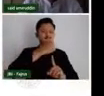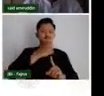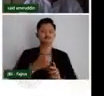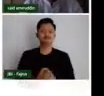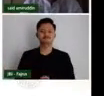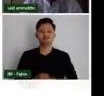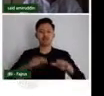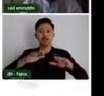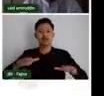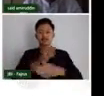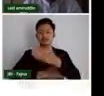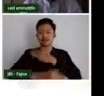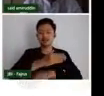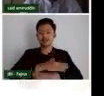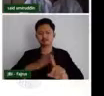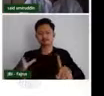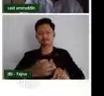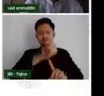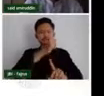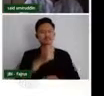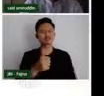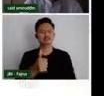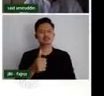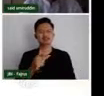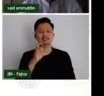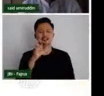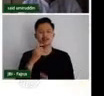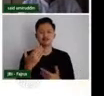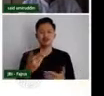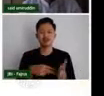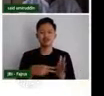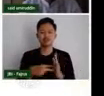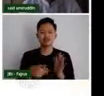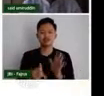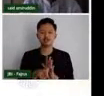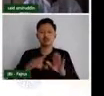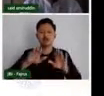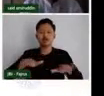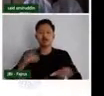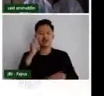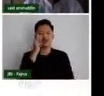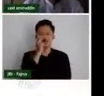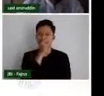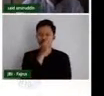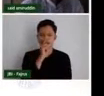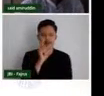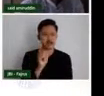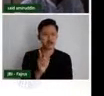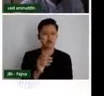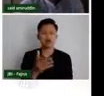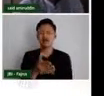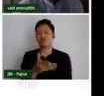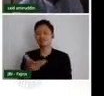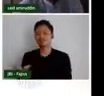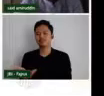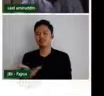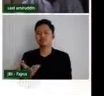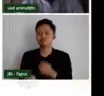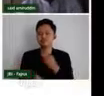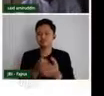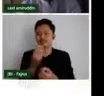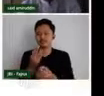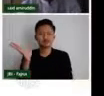kita rangkul. Nah, artinya ketika ada anak yang tunanetra, ketika ada penyampaian secara audio, maka mereka